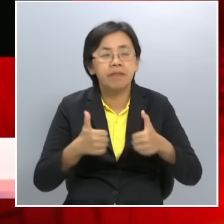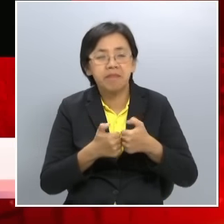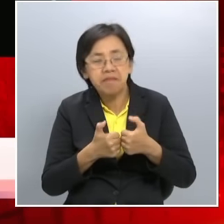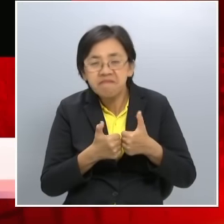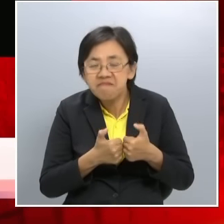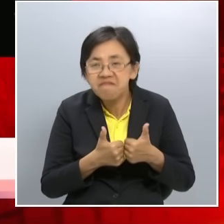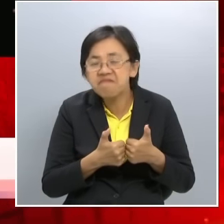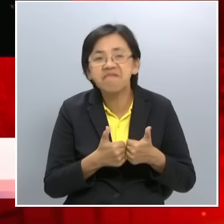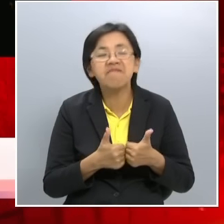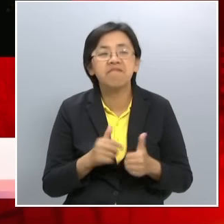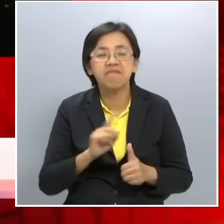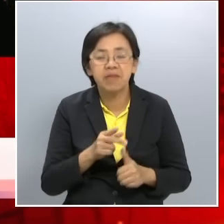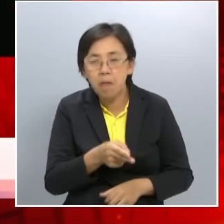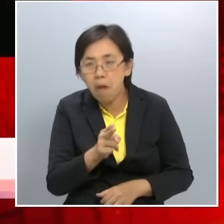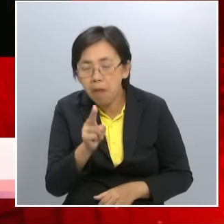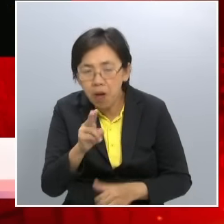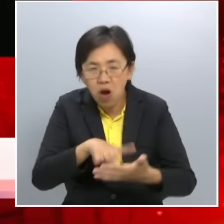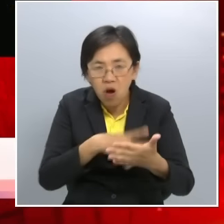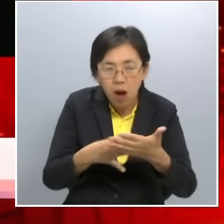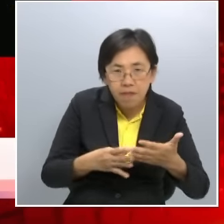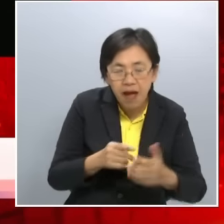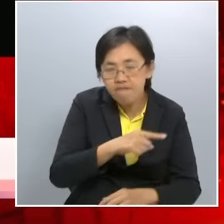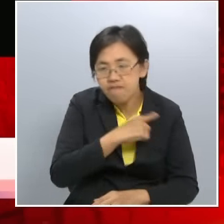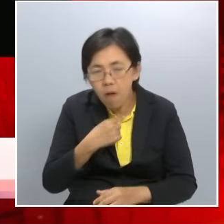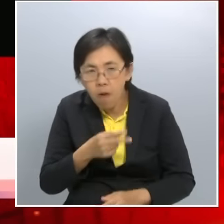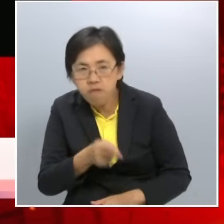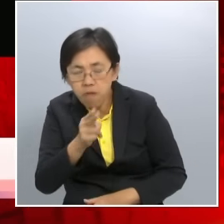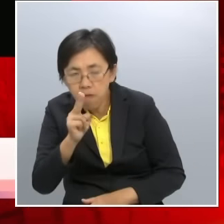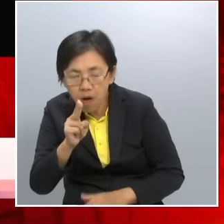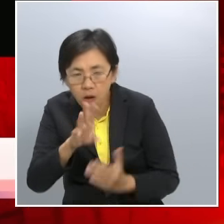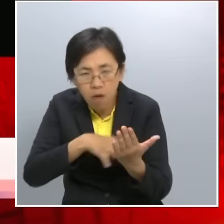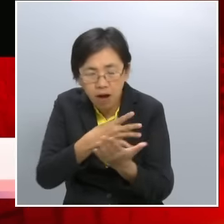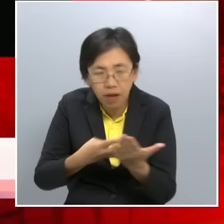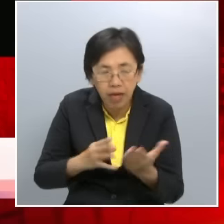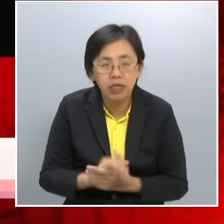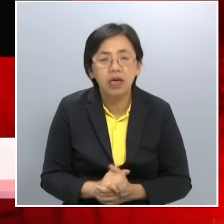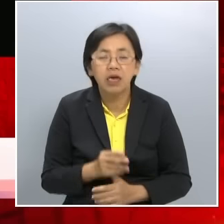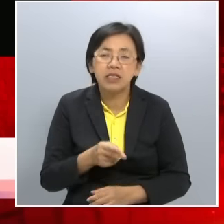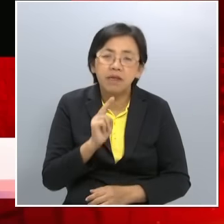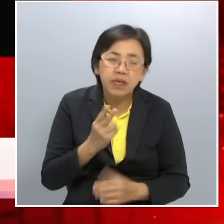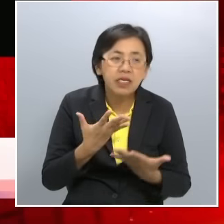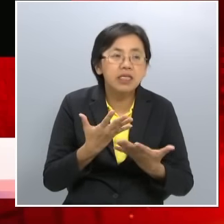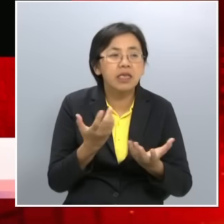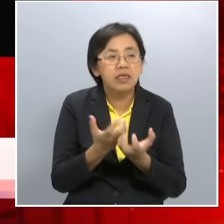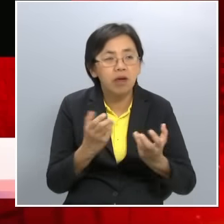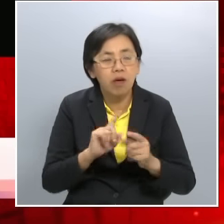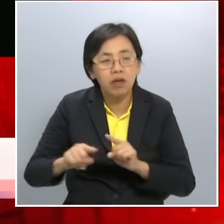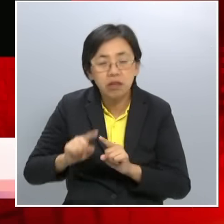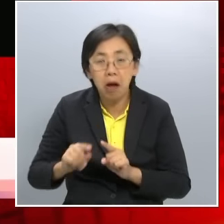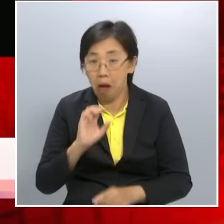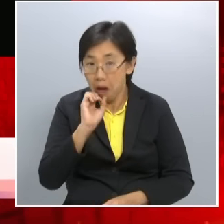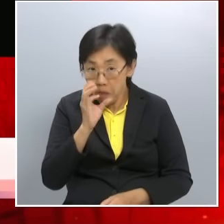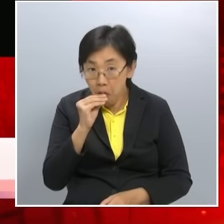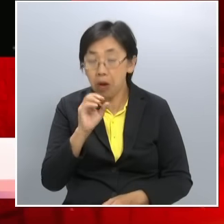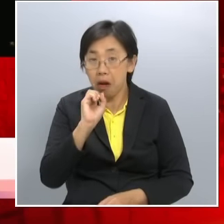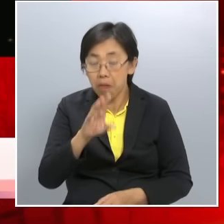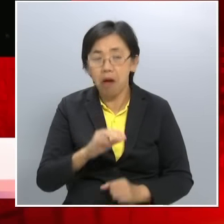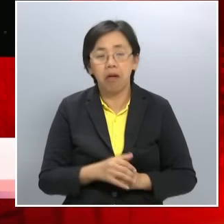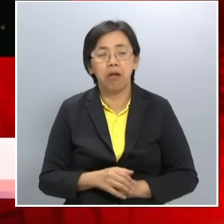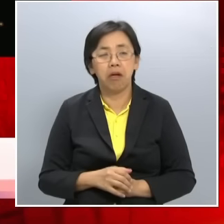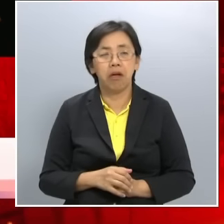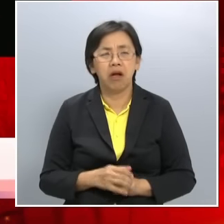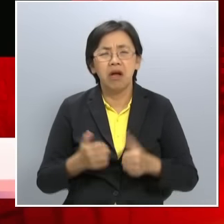งลักษณะการวางแผนต่อสู้ฆ่าฟันแบบเป็นขั้นเป็นตอนโดยใช้อาวุธต่างๆในการต่อสู้นี่มันบอกเองอย่างนี้นะฮ ะ แต่ต้องบอกจริงแล้ว